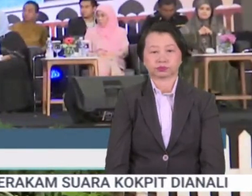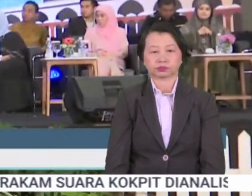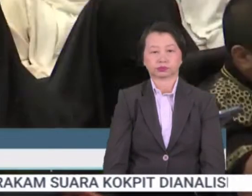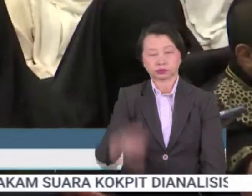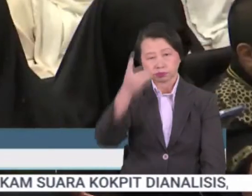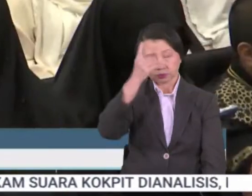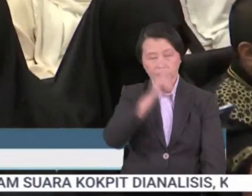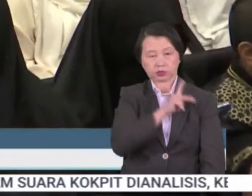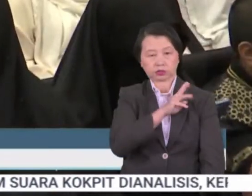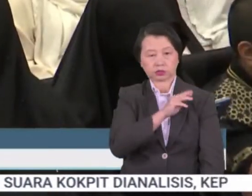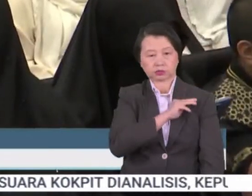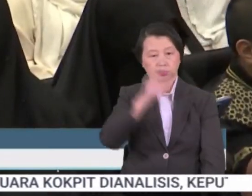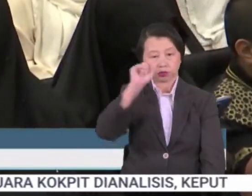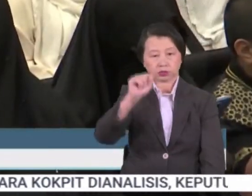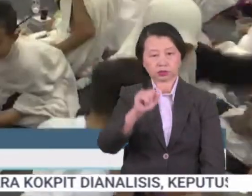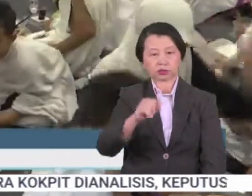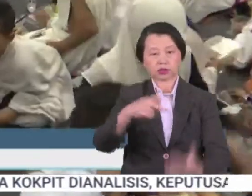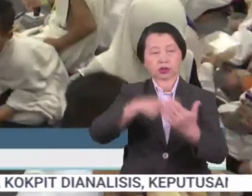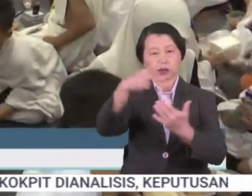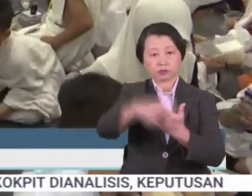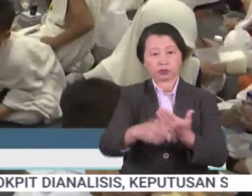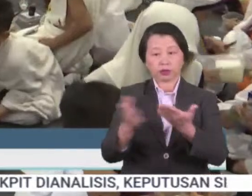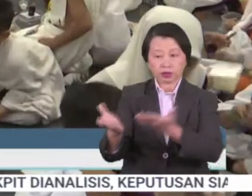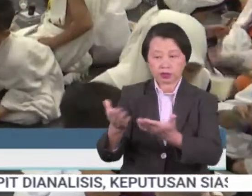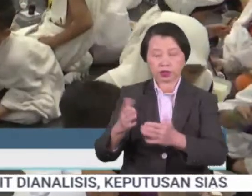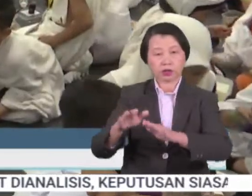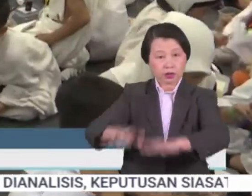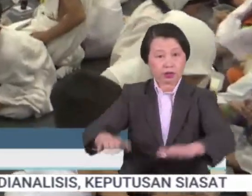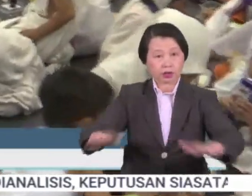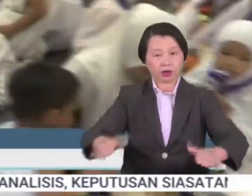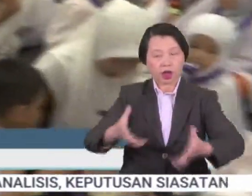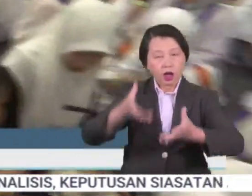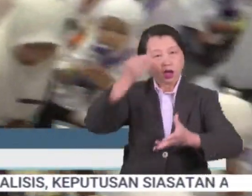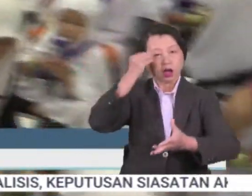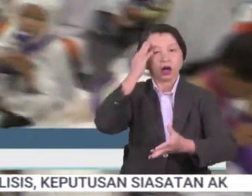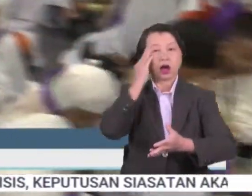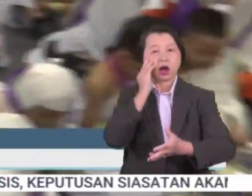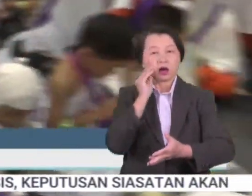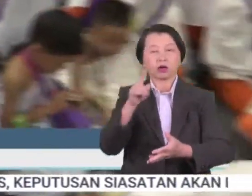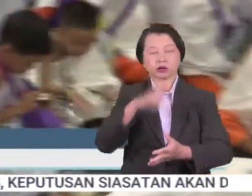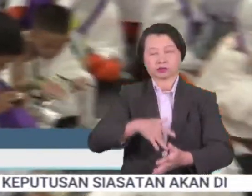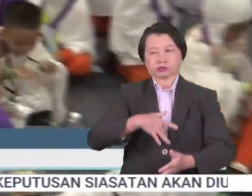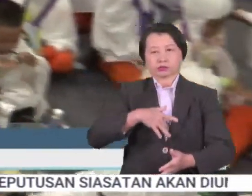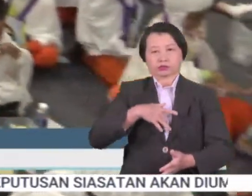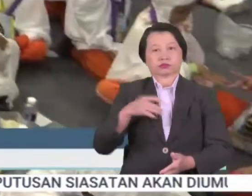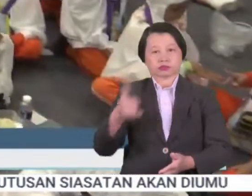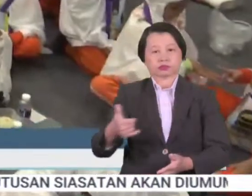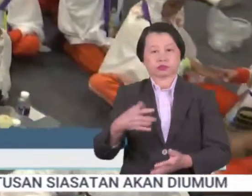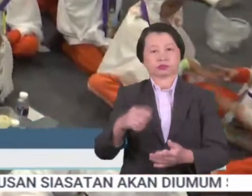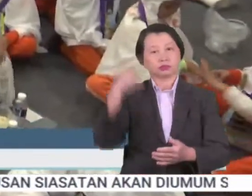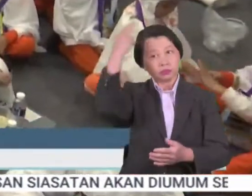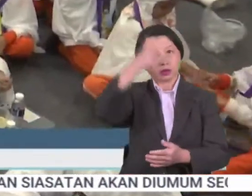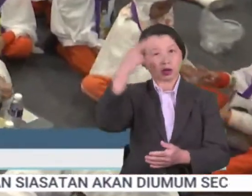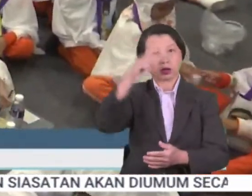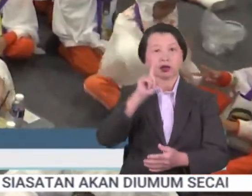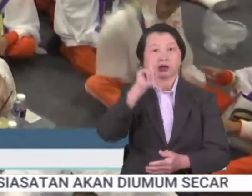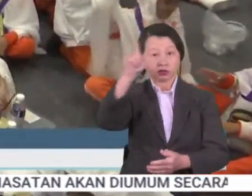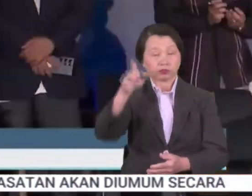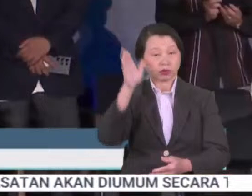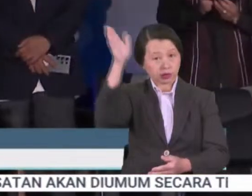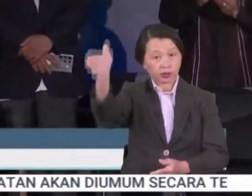Datuk Haji memberitahu menerusi program seumpama anak-anak mendapat pengalaman awal dan merasai sendiri perjalanan ibadah haji yang